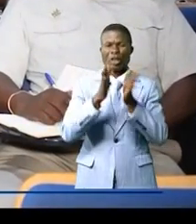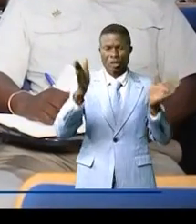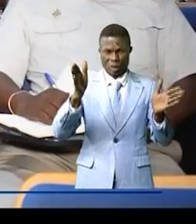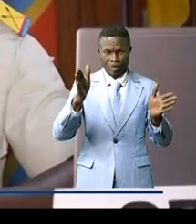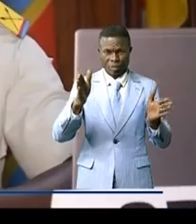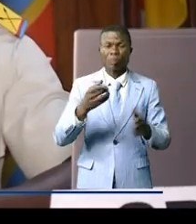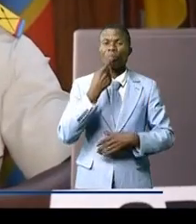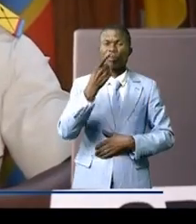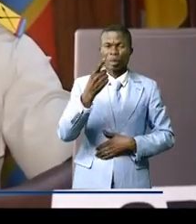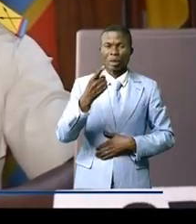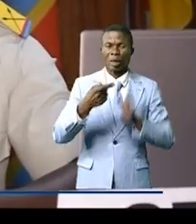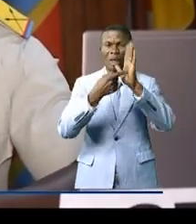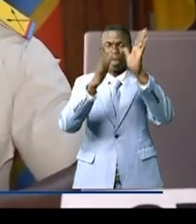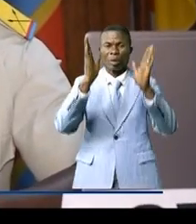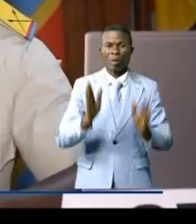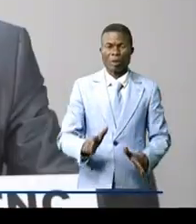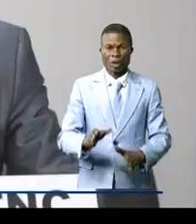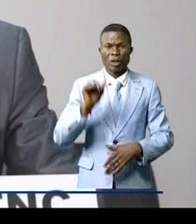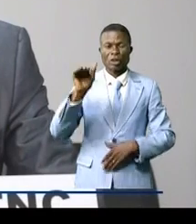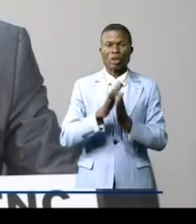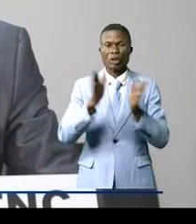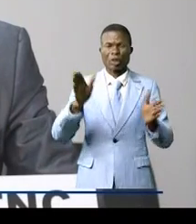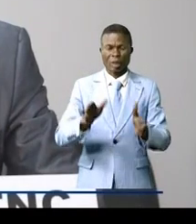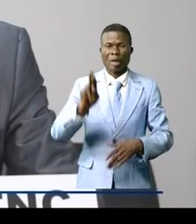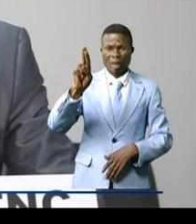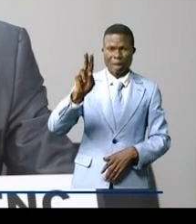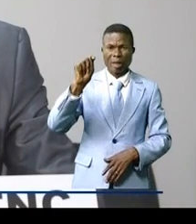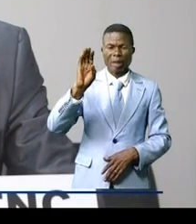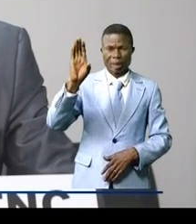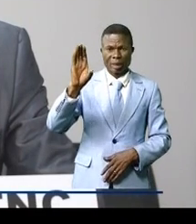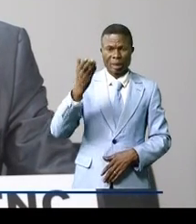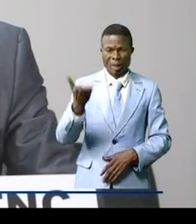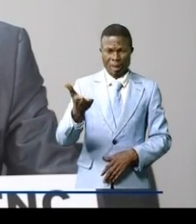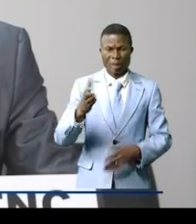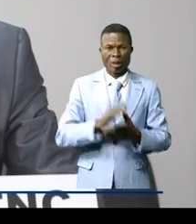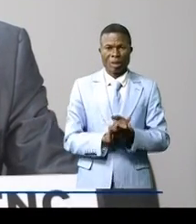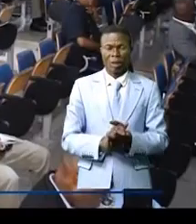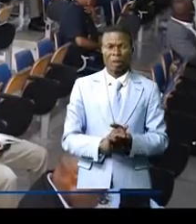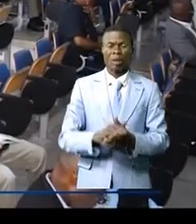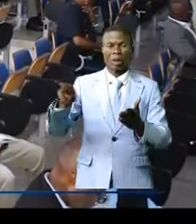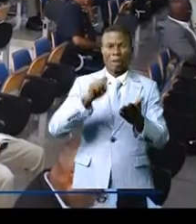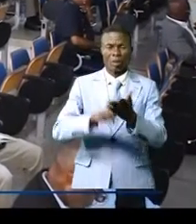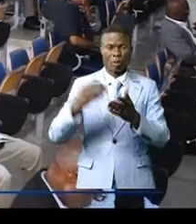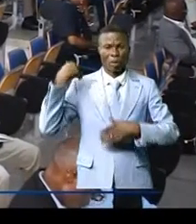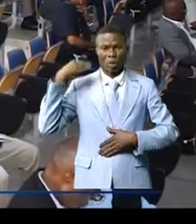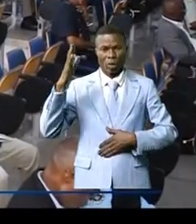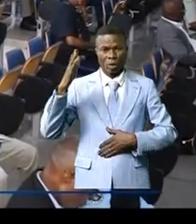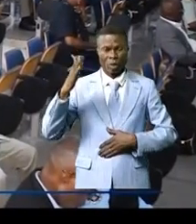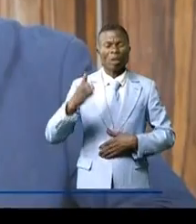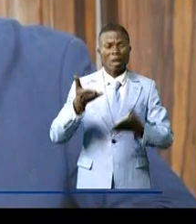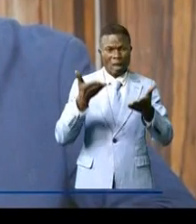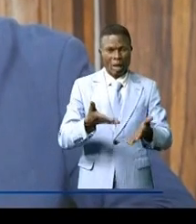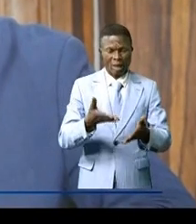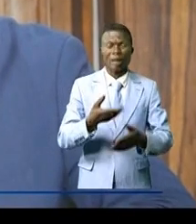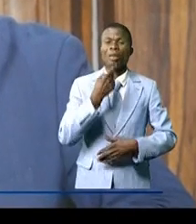a dit le représentant du DG Belide Bunga Mvindu. Le protocole d'État n'était pas en reste,